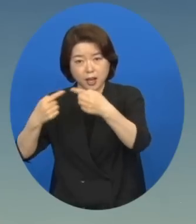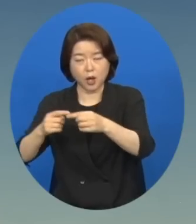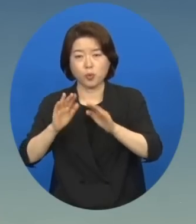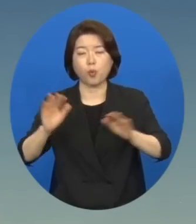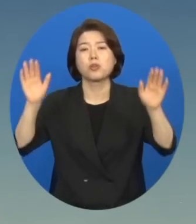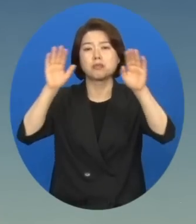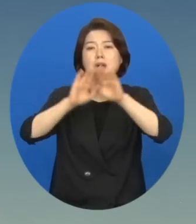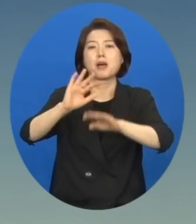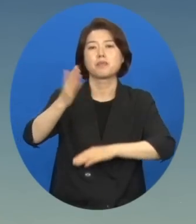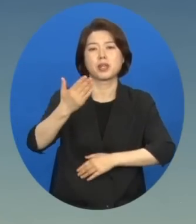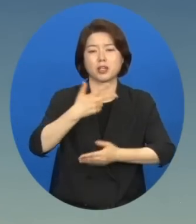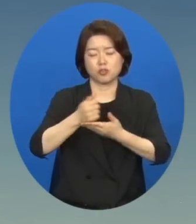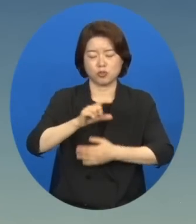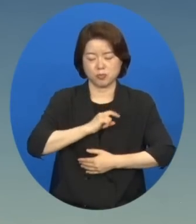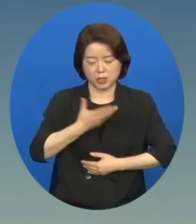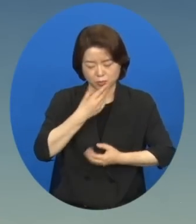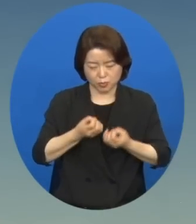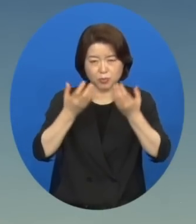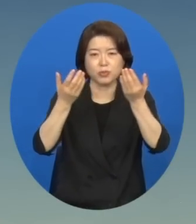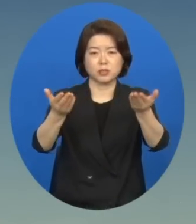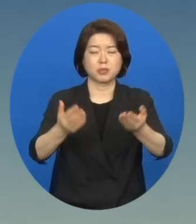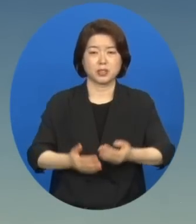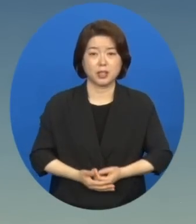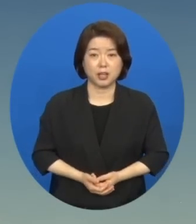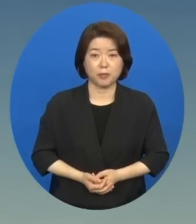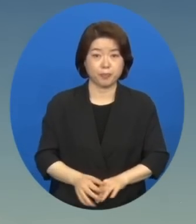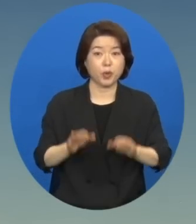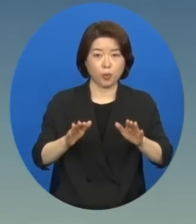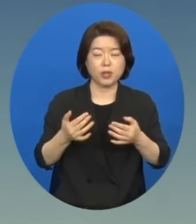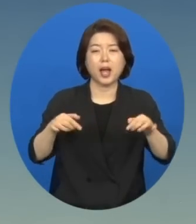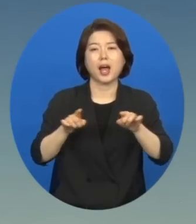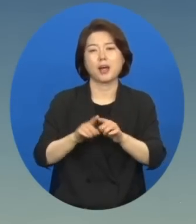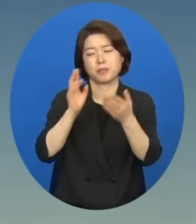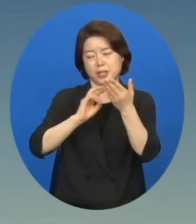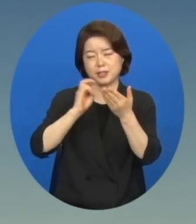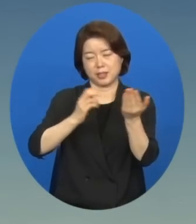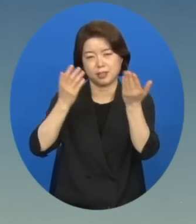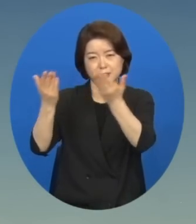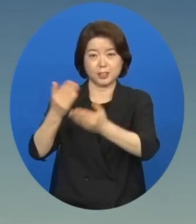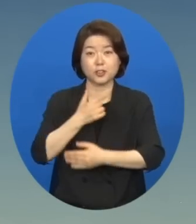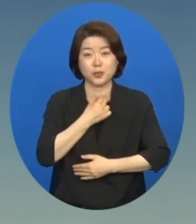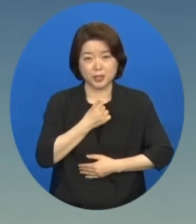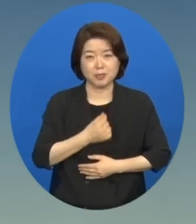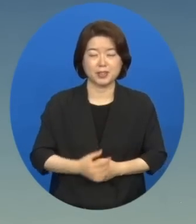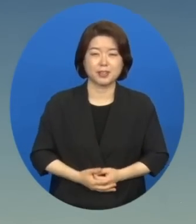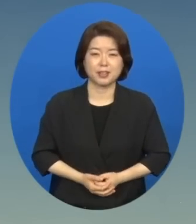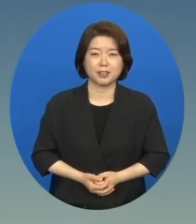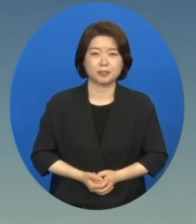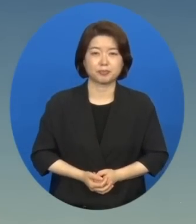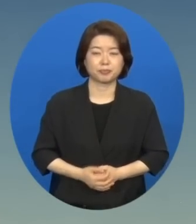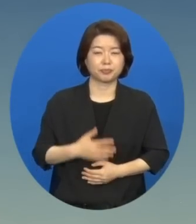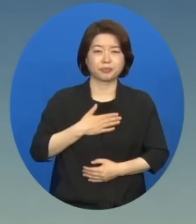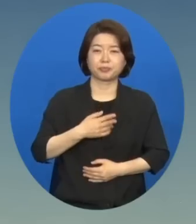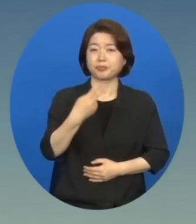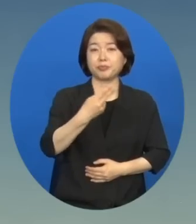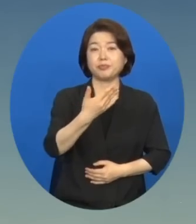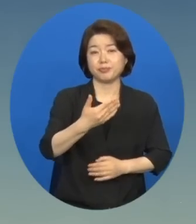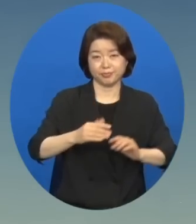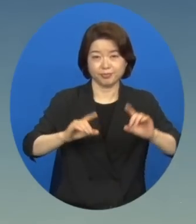밤이 되시기를 주의 이름으로 축복합니다. 이 시간에 우리 함께 찬양하기를 원하는데요, 제가